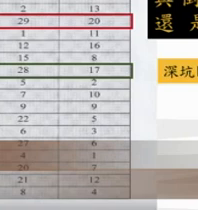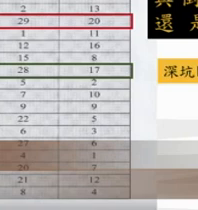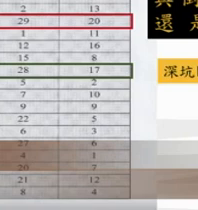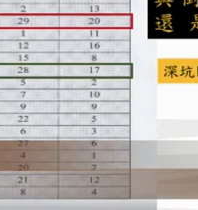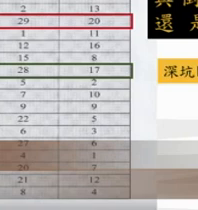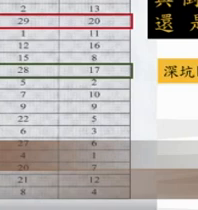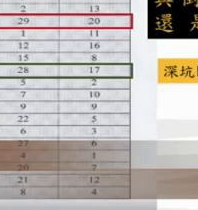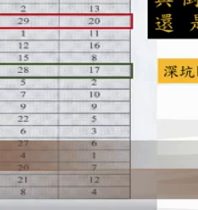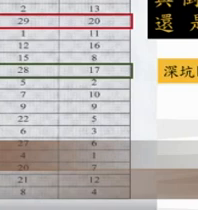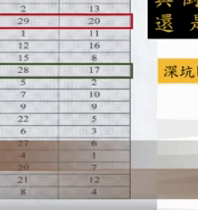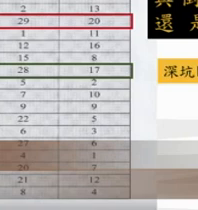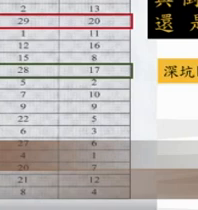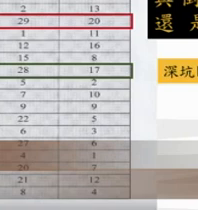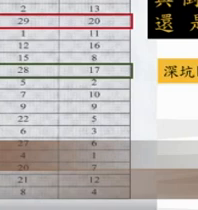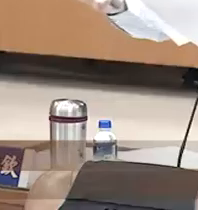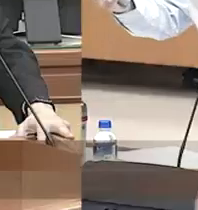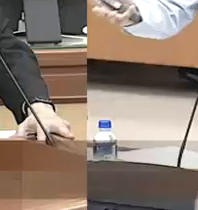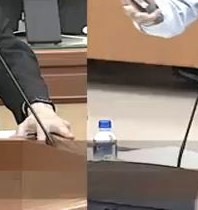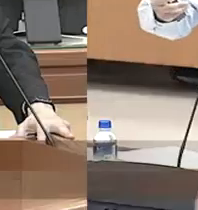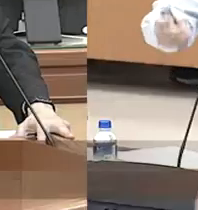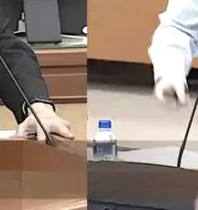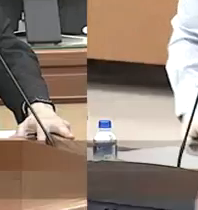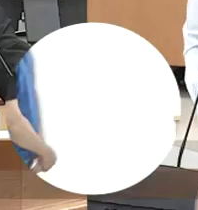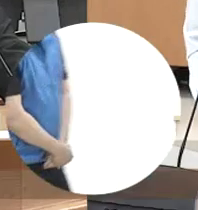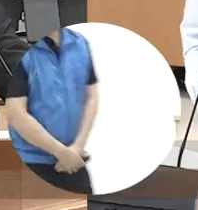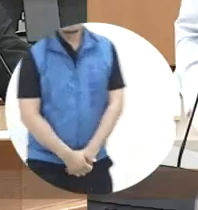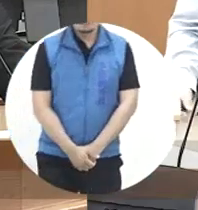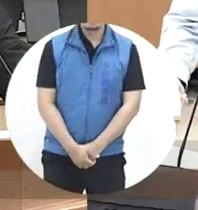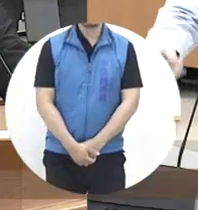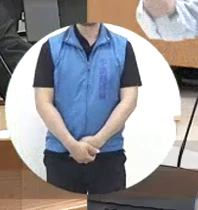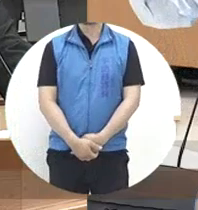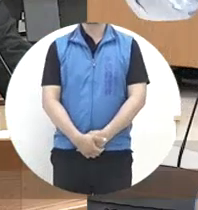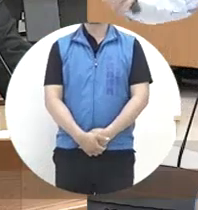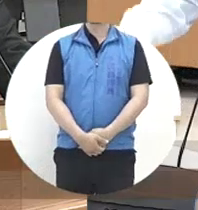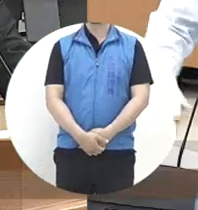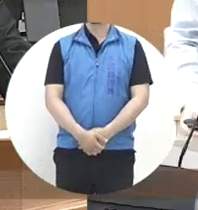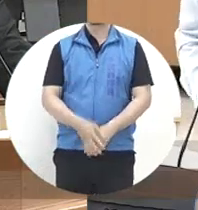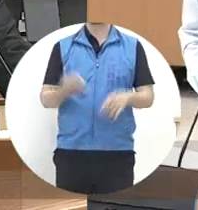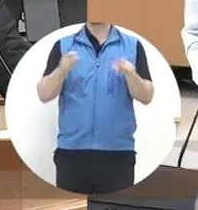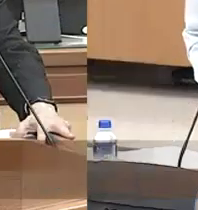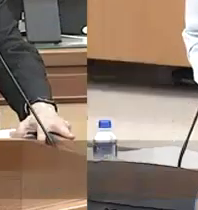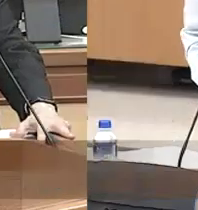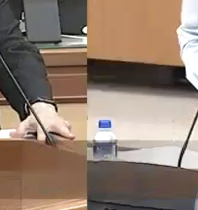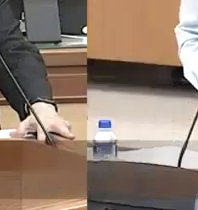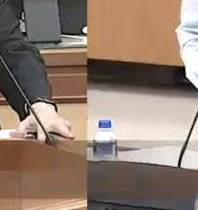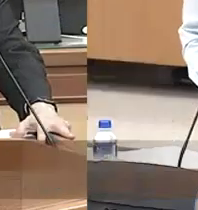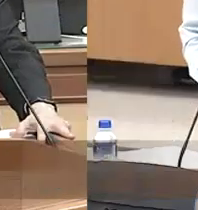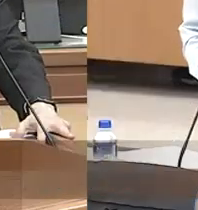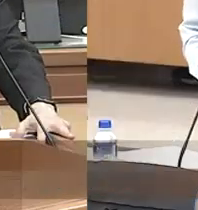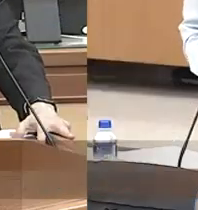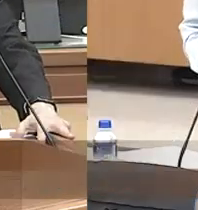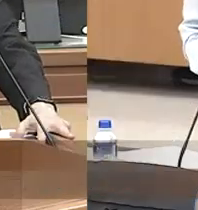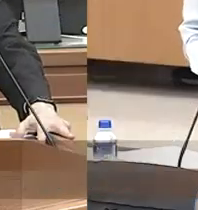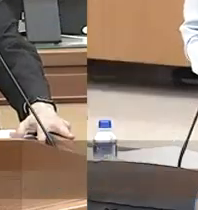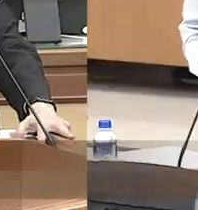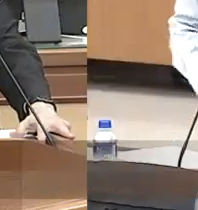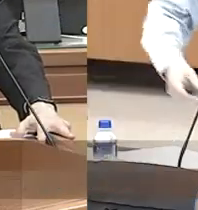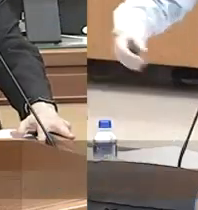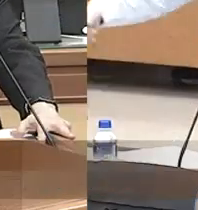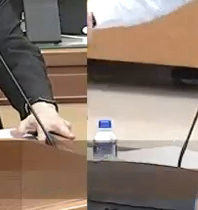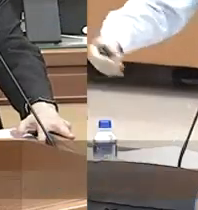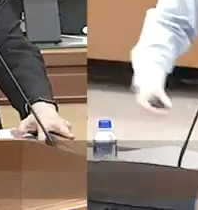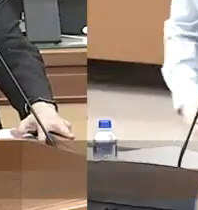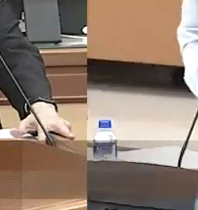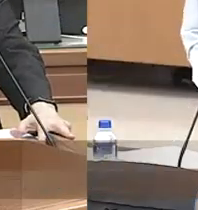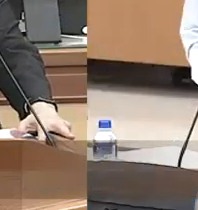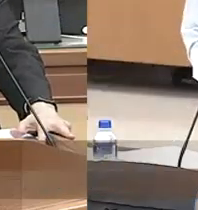齁、哦、这个公车这个服一个一般公车要服务那么多人，就表示说这个公车没有 没有这个班次嘛，动不